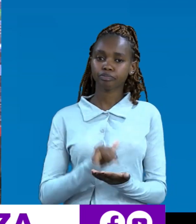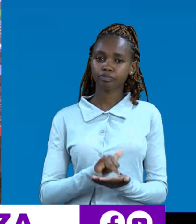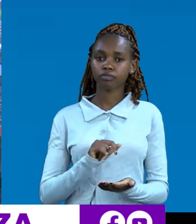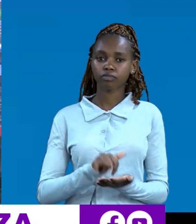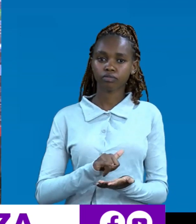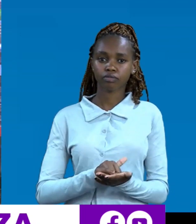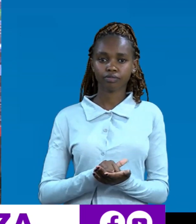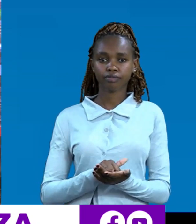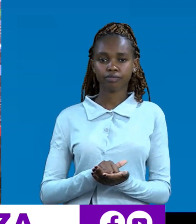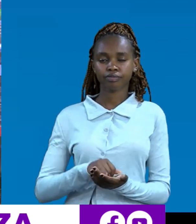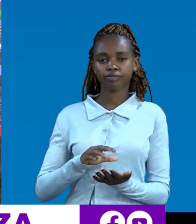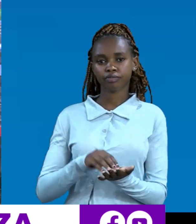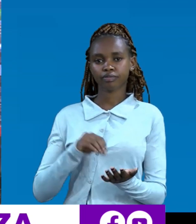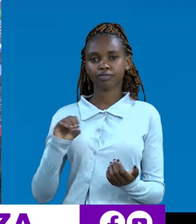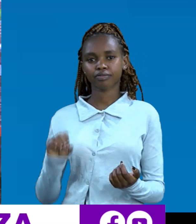ingine.